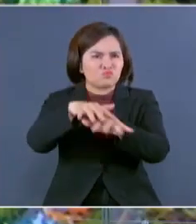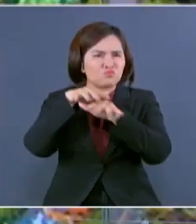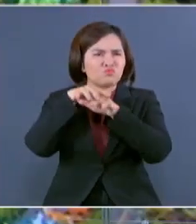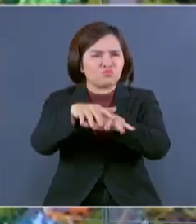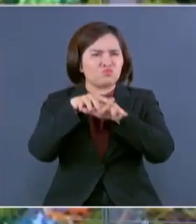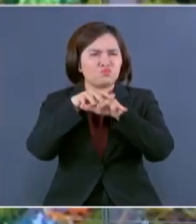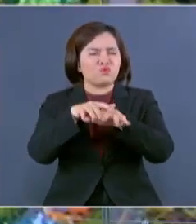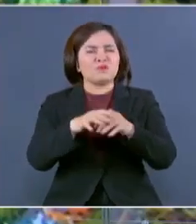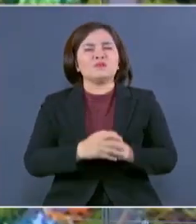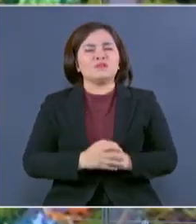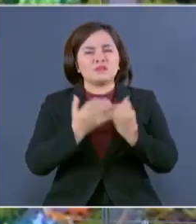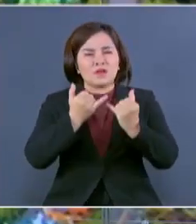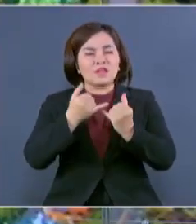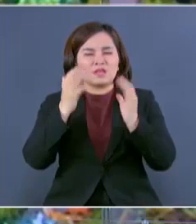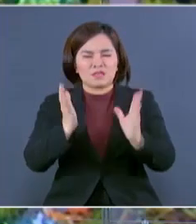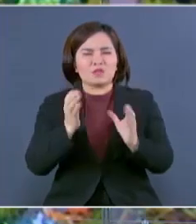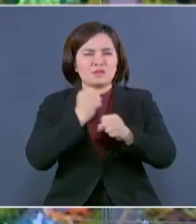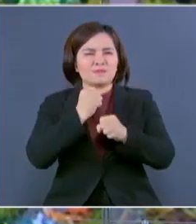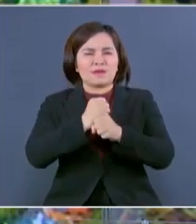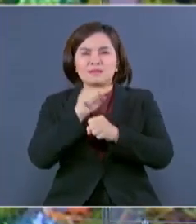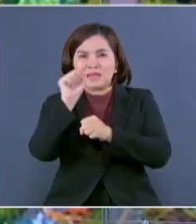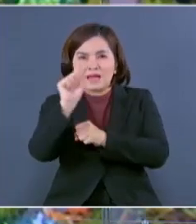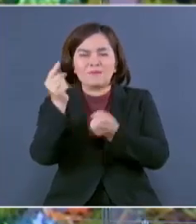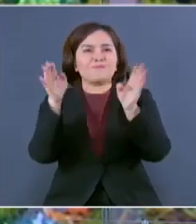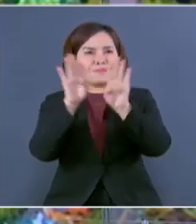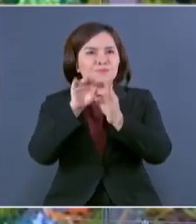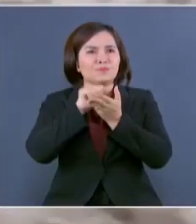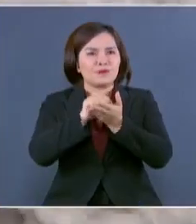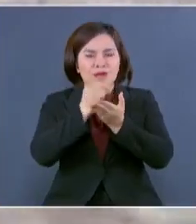อนนี้เจ้าหน้าที่สั่งปิดอุทยานแห่งชาติเขาชะเมาเป็นที่เรียบร้อยแล้วนะครับ